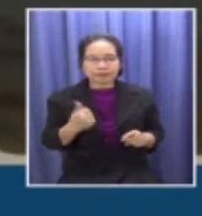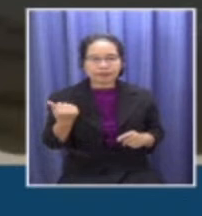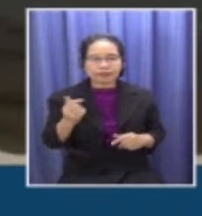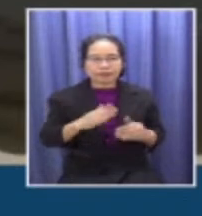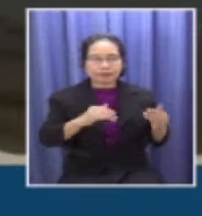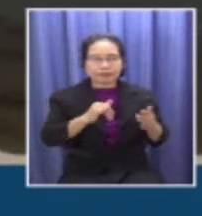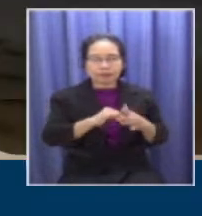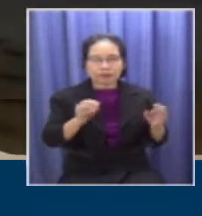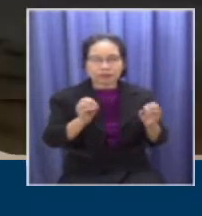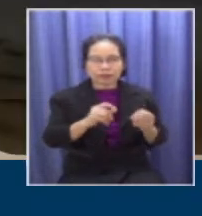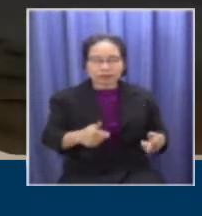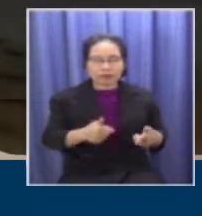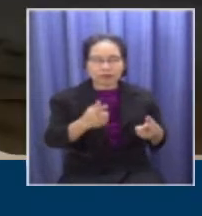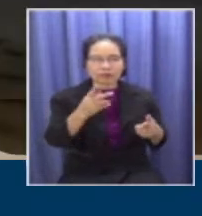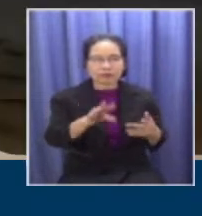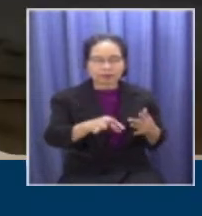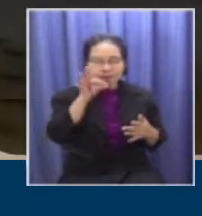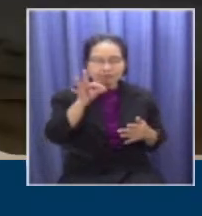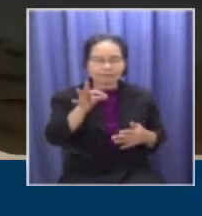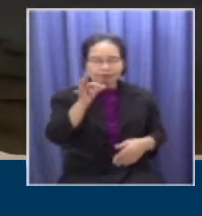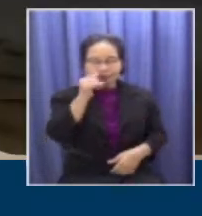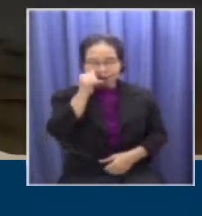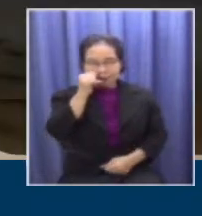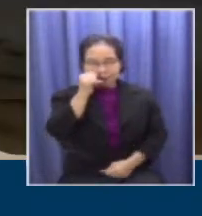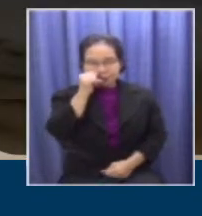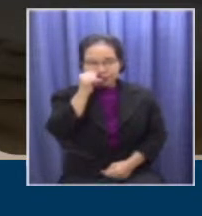ahomane a yɛ adwuma wɔ asɔde ne mamu